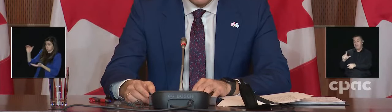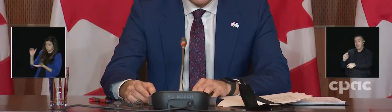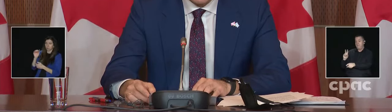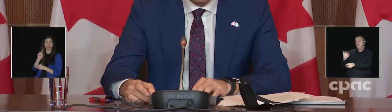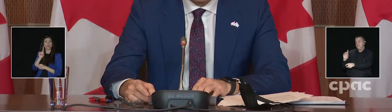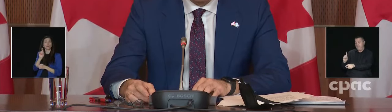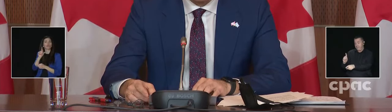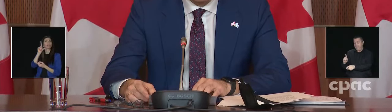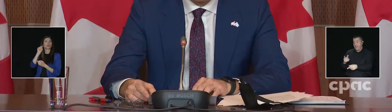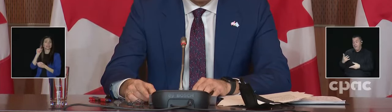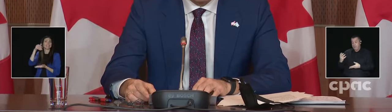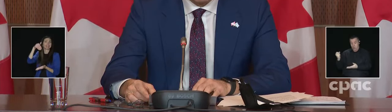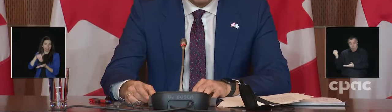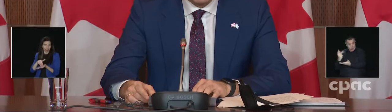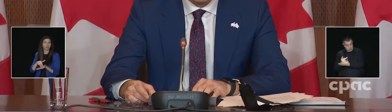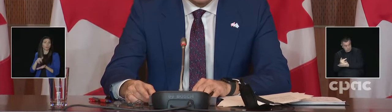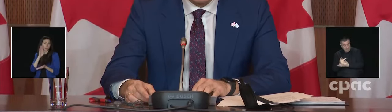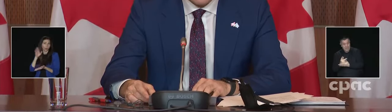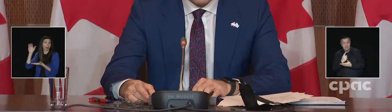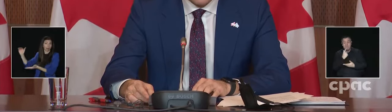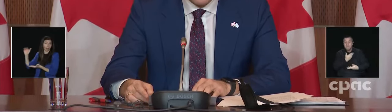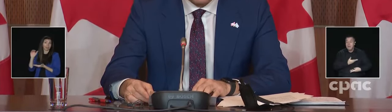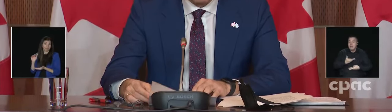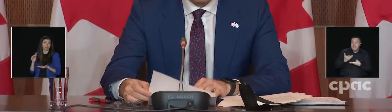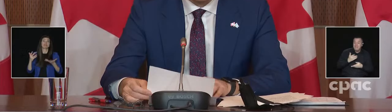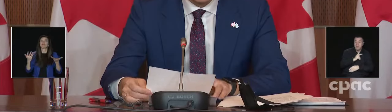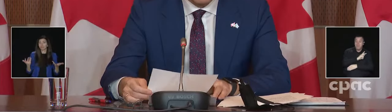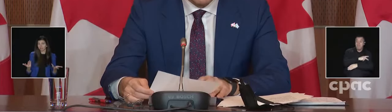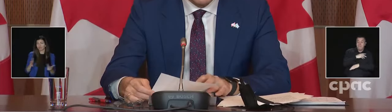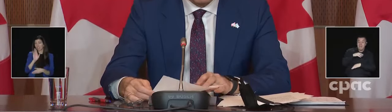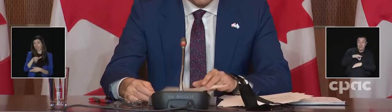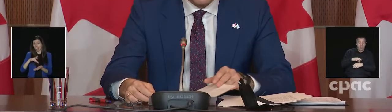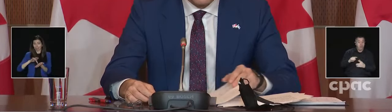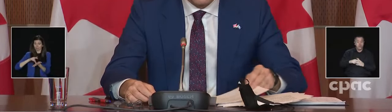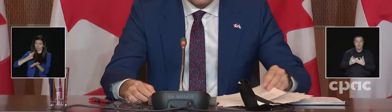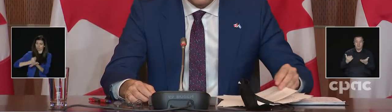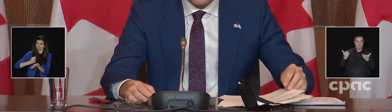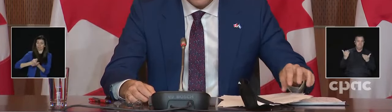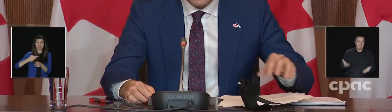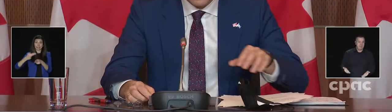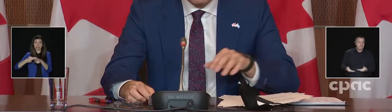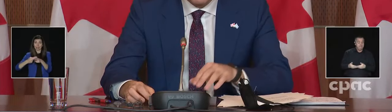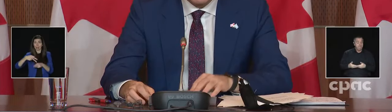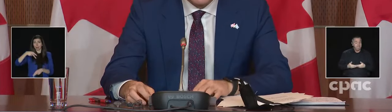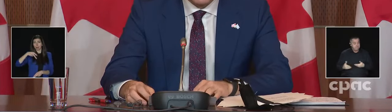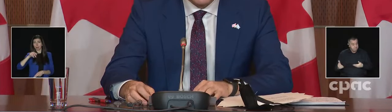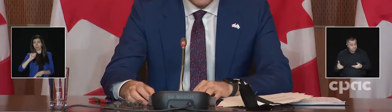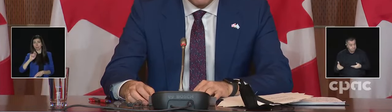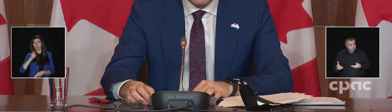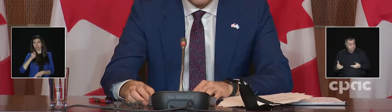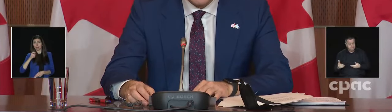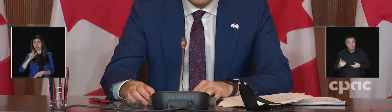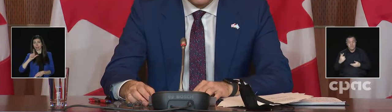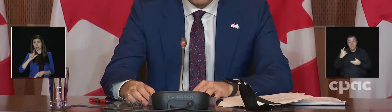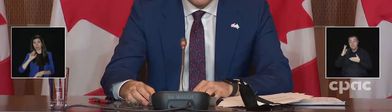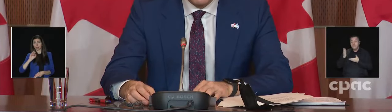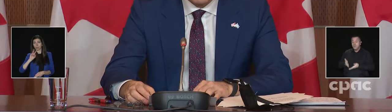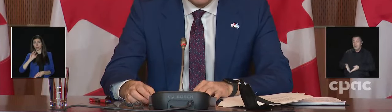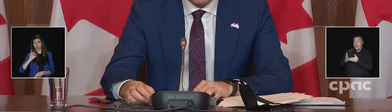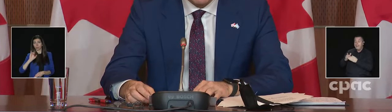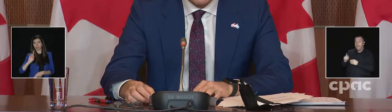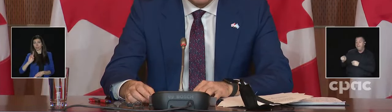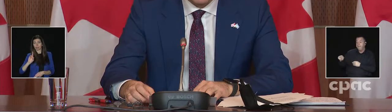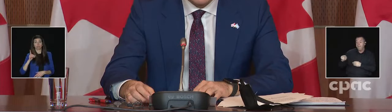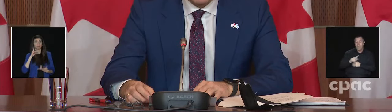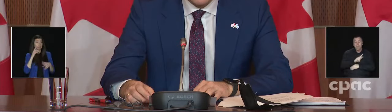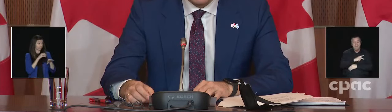autorisé, la distribution aux provinces et aux territoires commence immédiatement. Pour les aider dans leur planification,